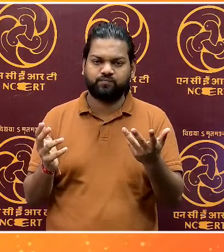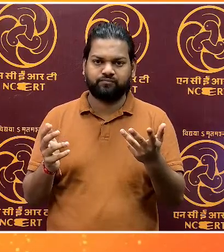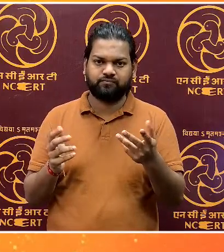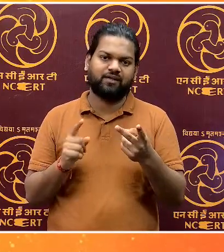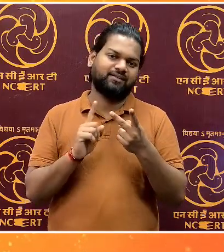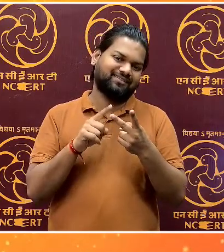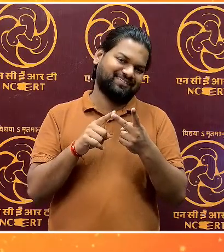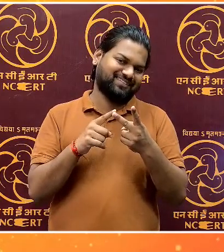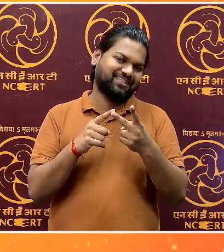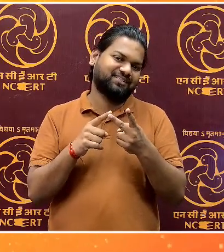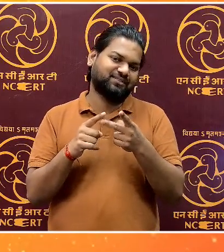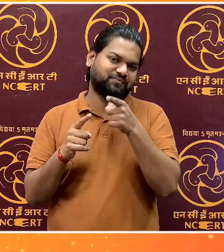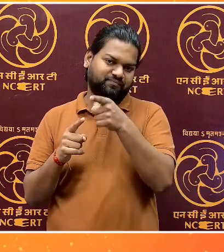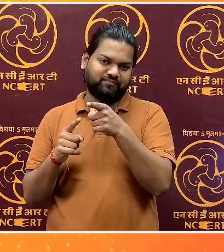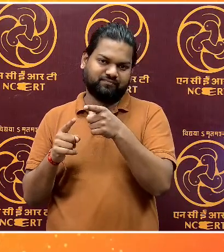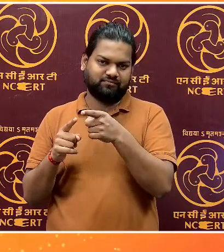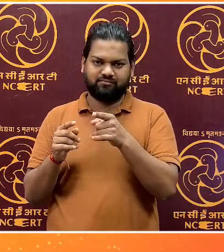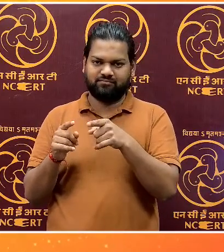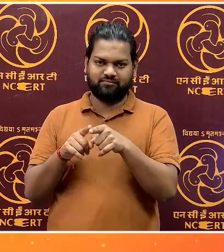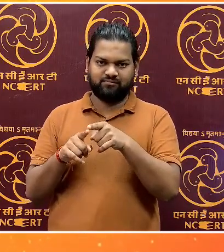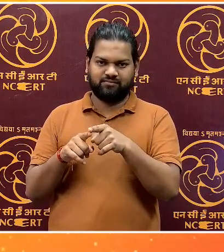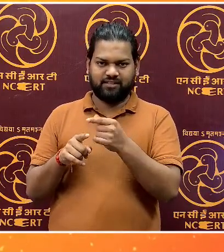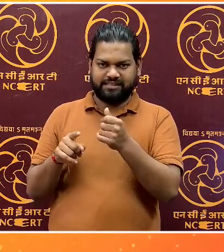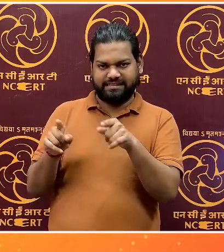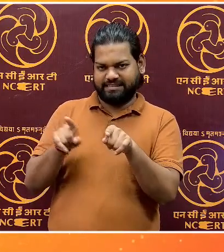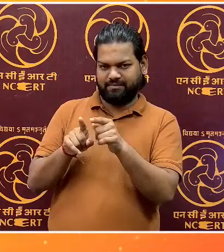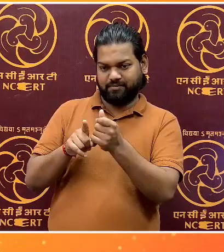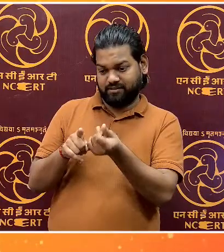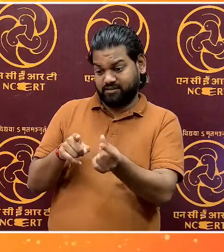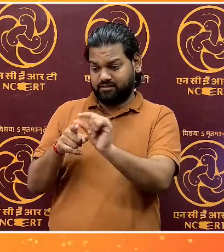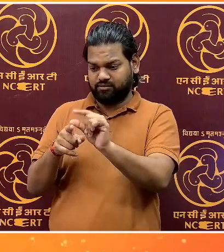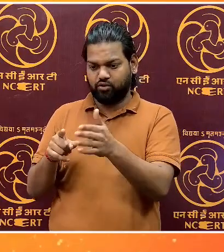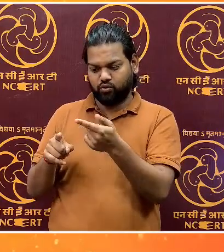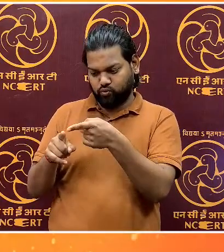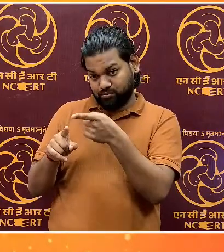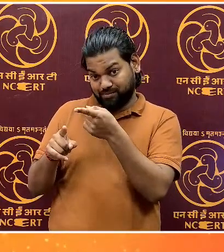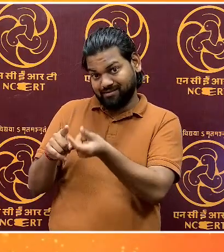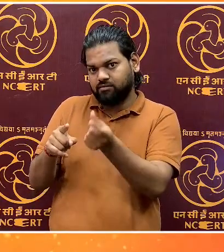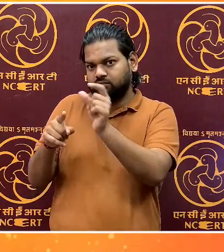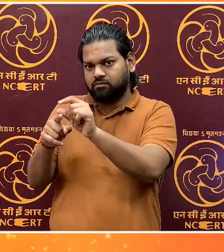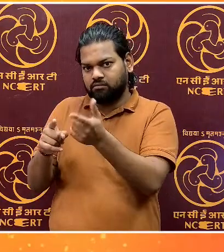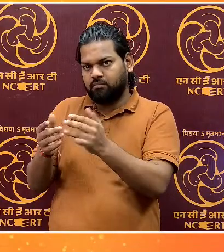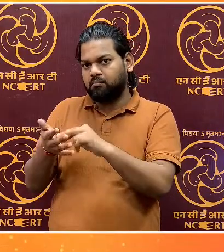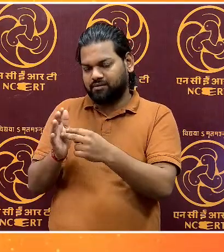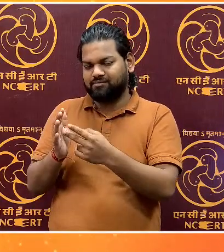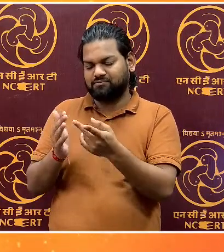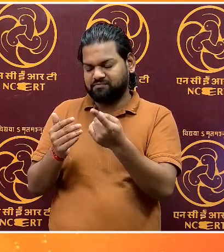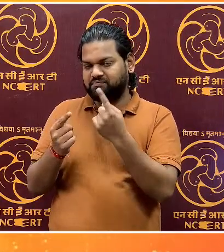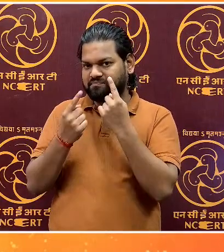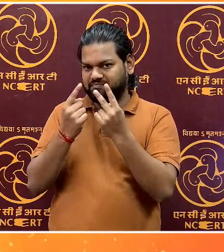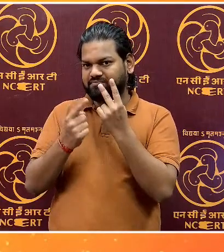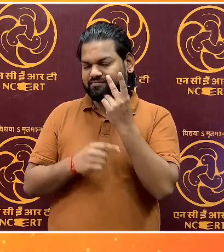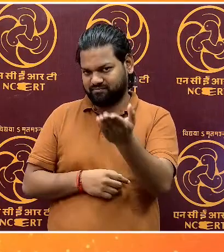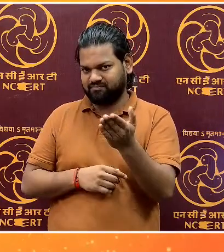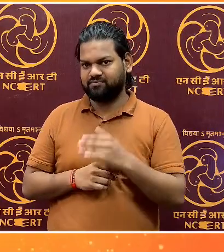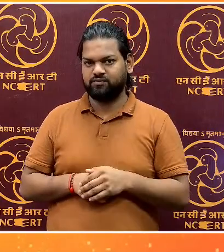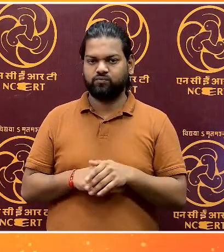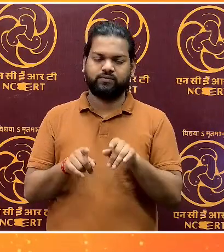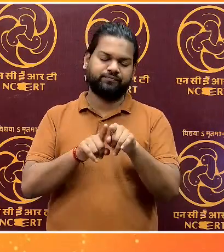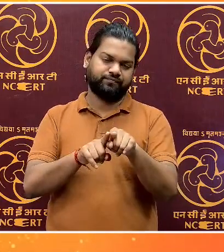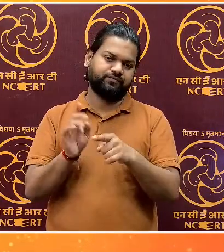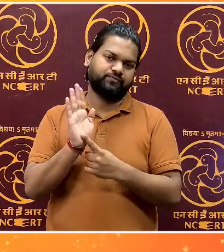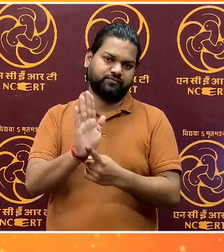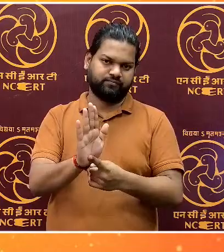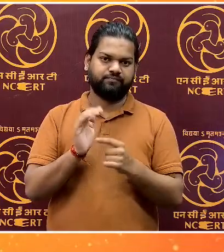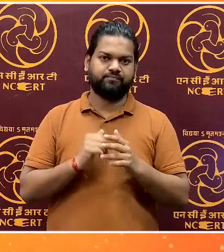compound interest. For a layman, we also call it interest on interest or ब्याज पे ब्याज. So let us take one example,